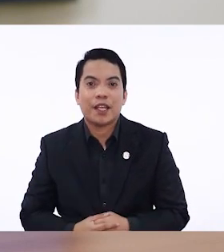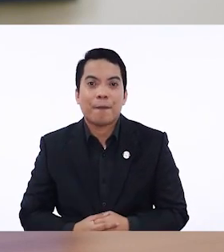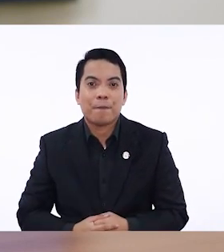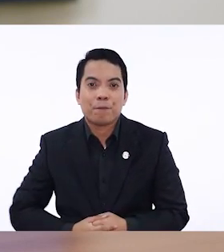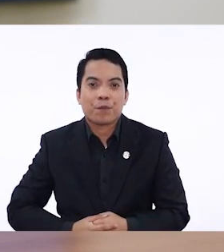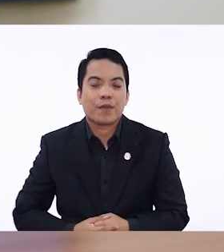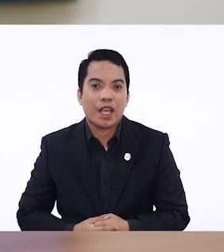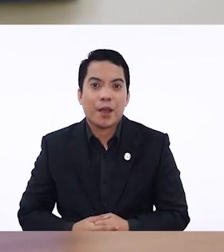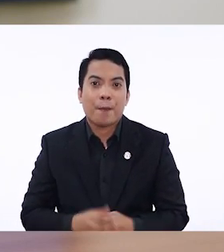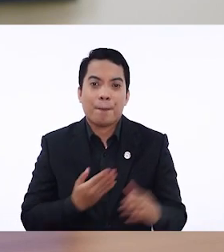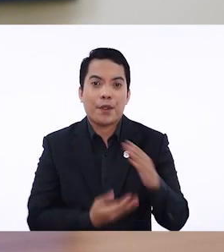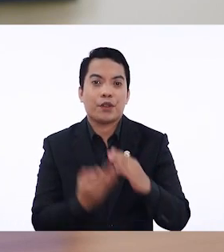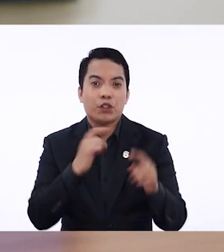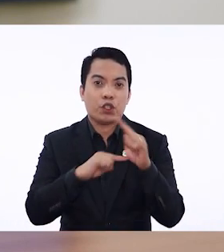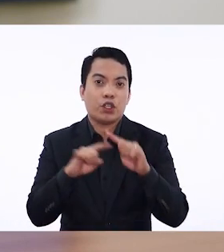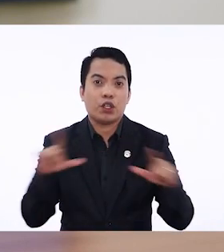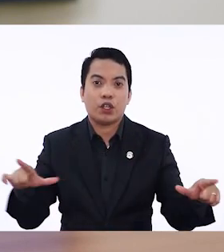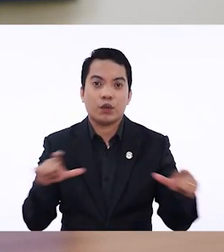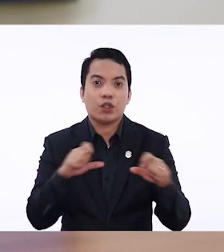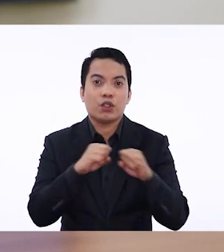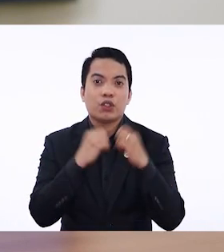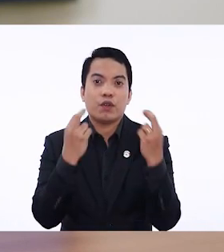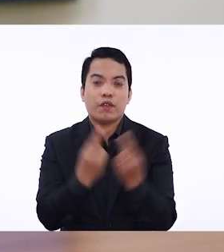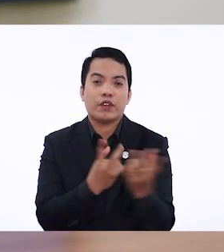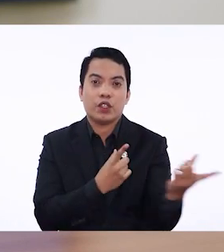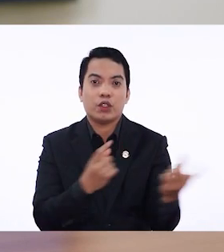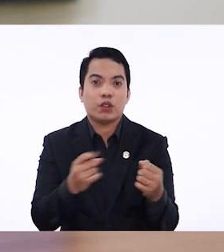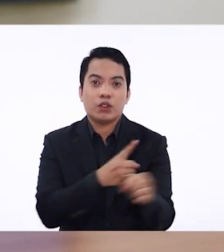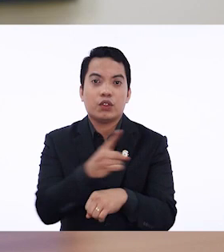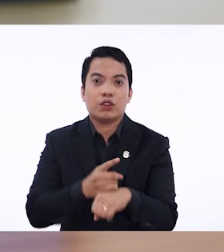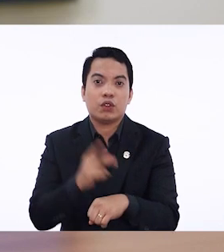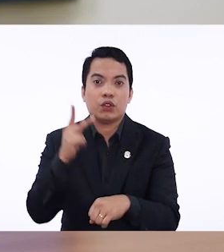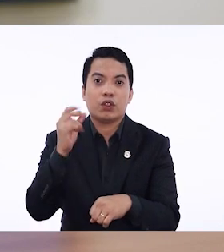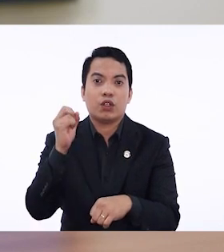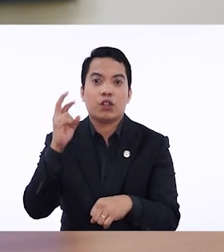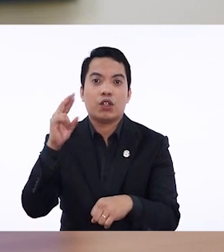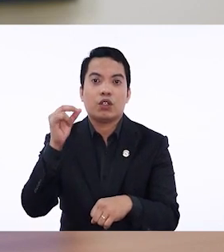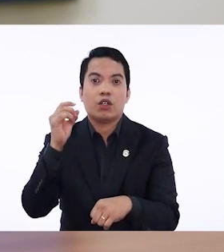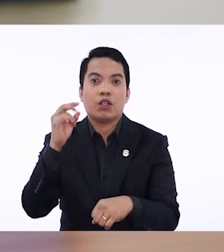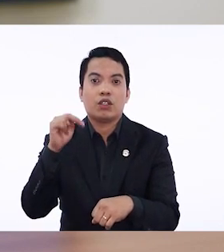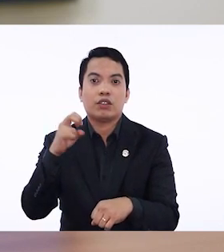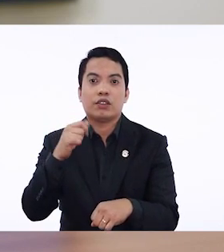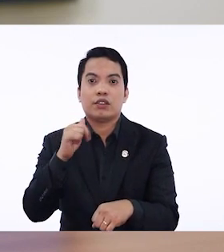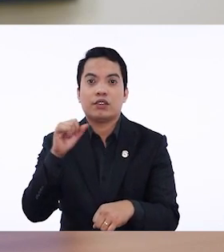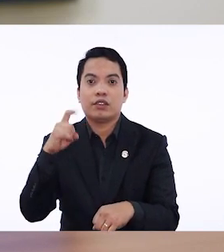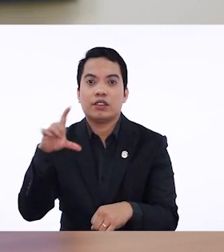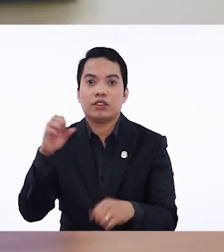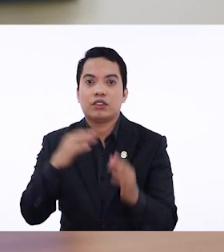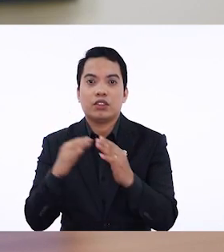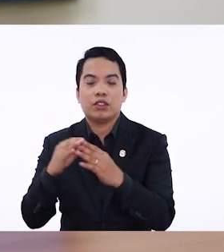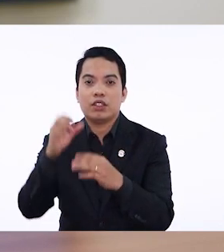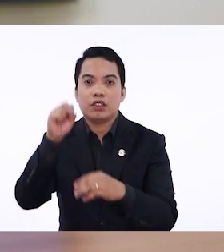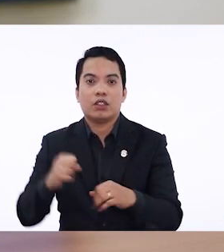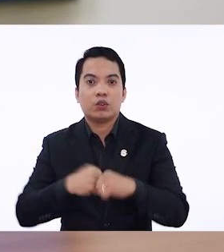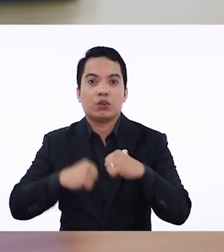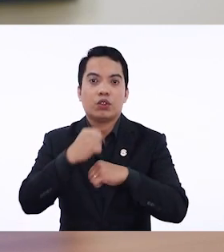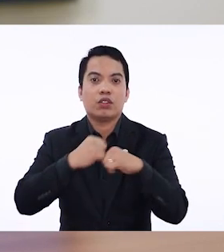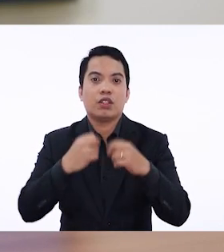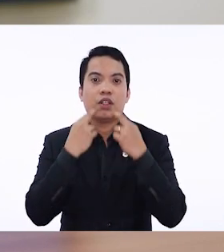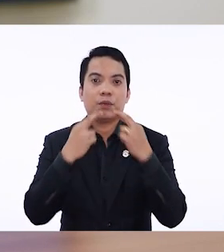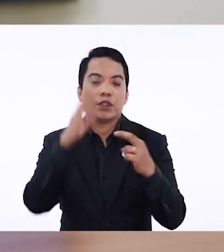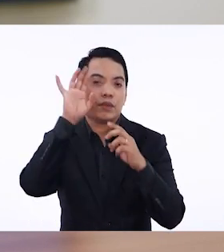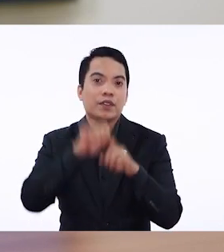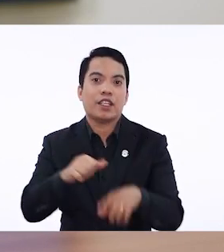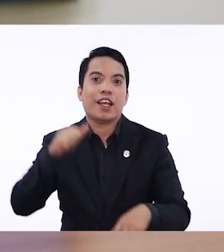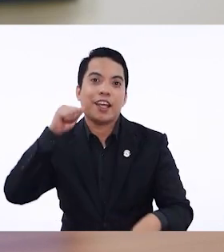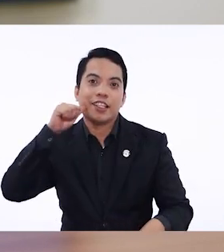basic sign language seminar ang isinagawa sa distrito ng Coronadal City, South Cotabato. Narito ang report ni kapatid